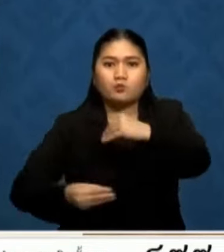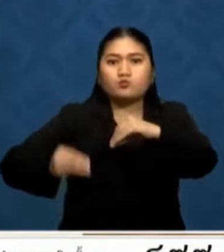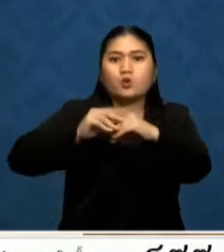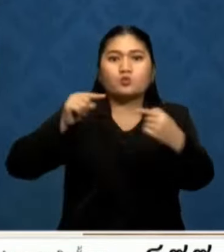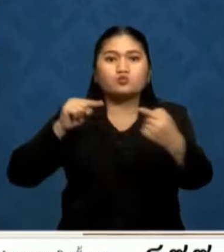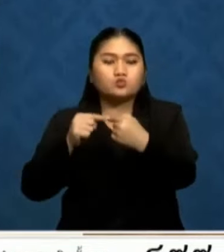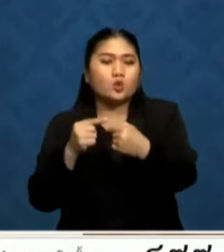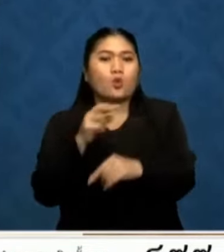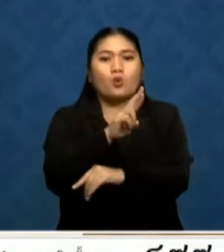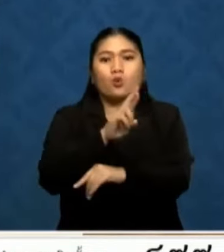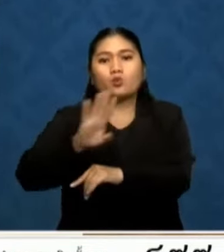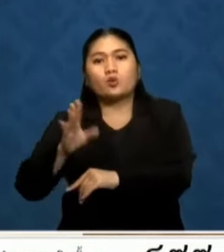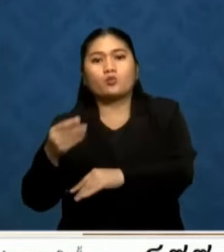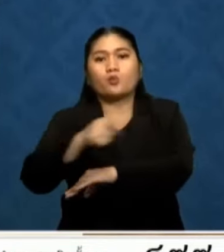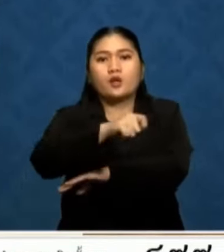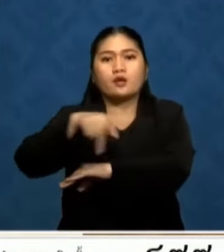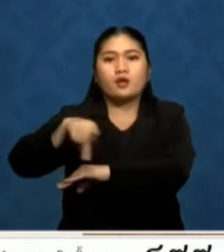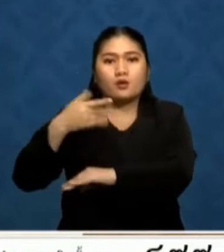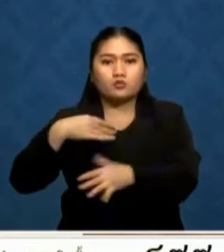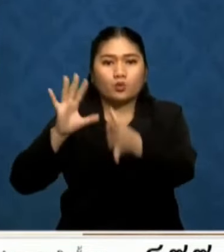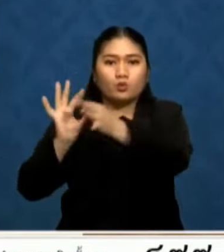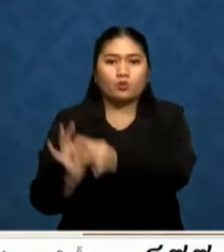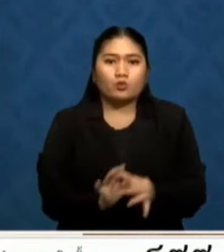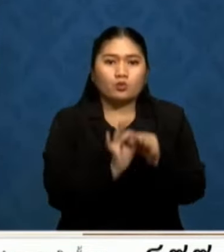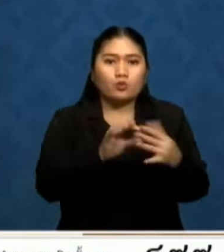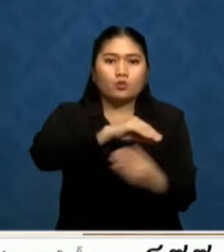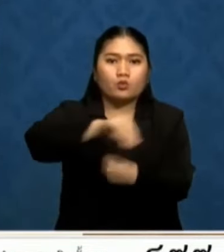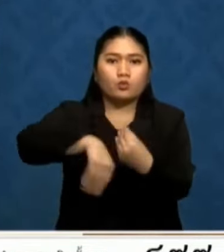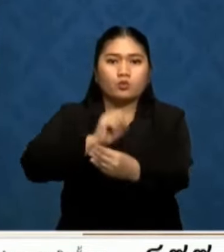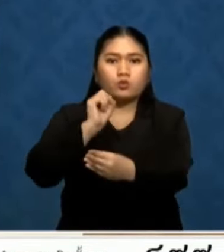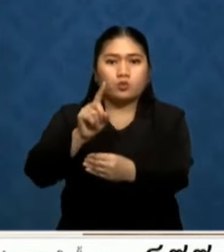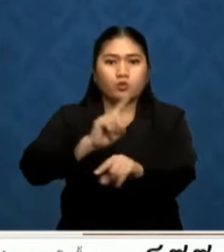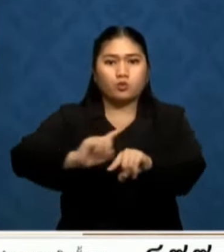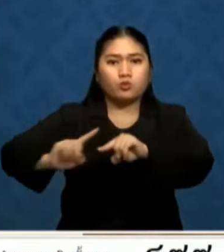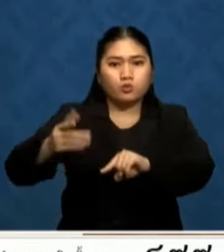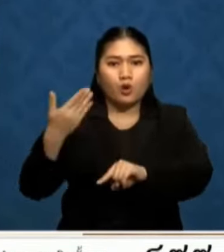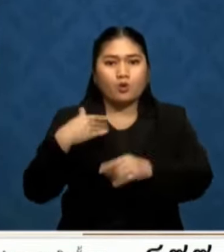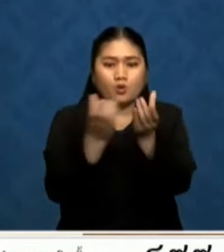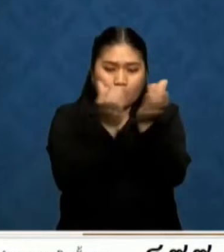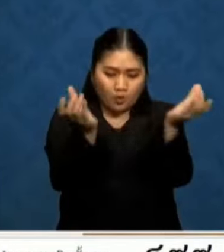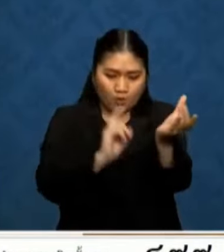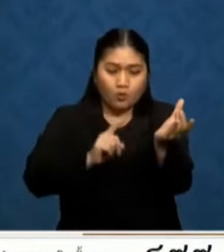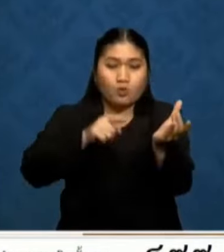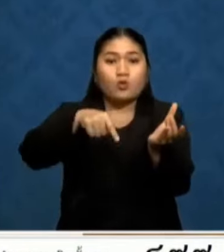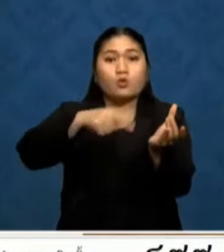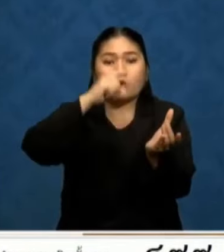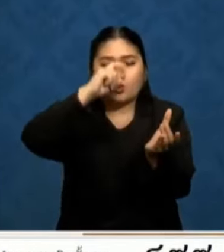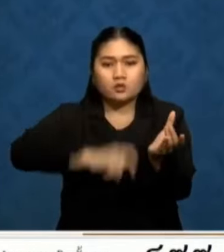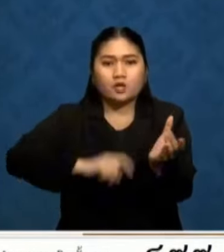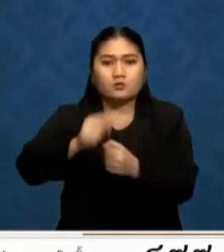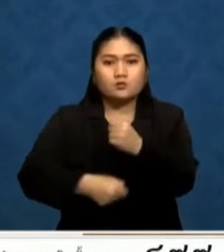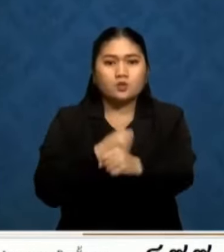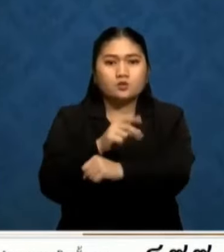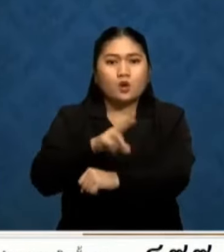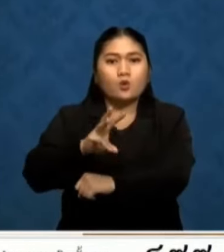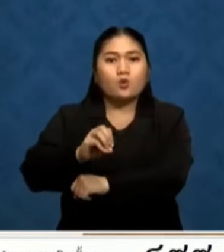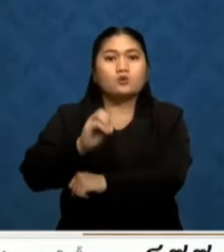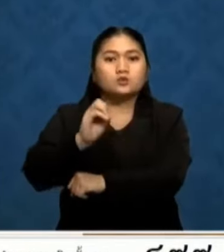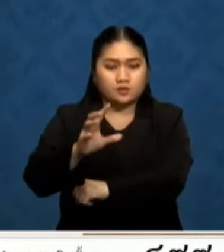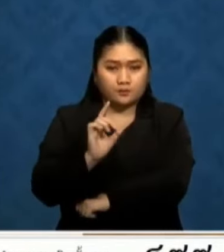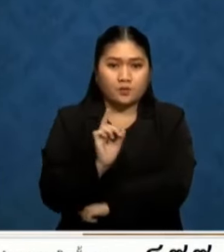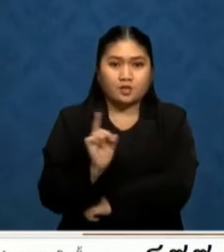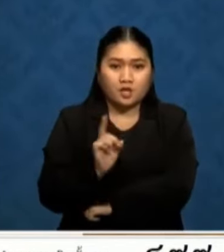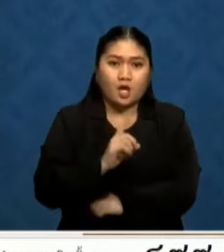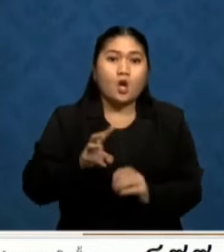Digital Walletโดยคำหนึงถึงความสอดคร้องกับภาวะเศรษฐกิจรัฐมนูแ่งรชชตจากไยพธษาวะ 2016พระช tipping อยัด